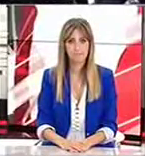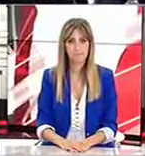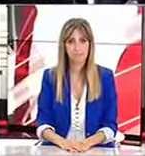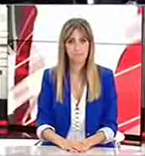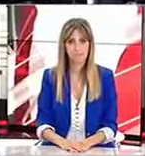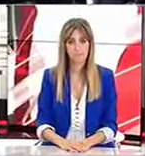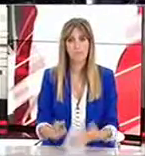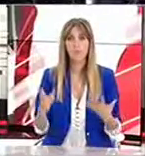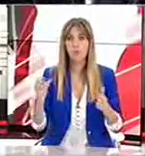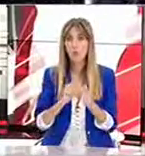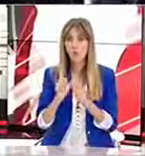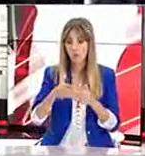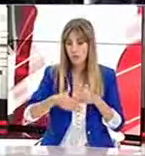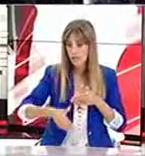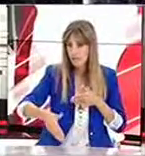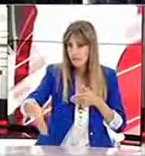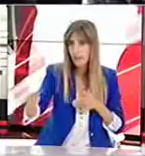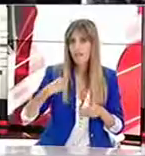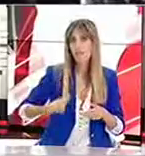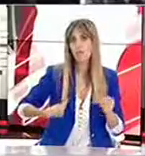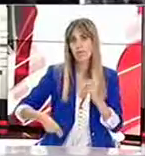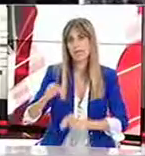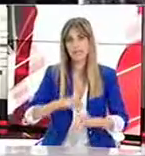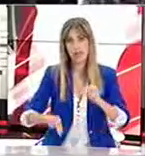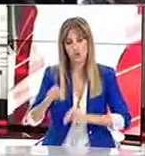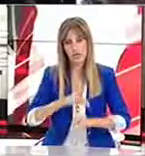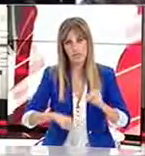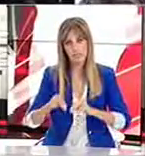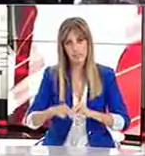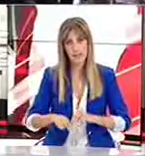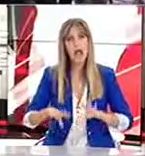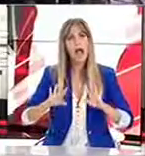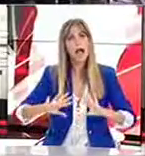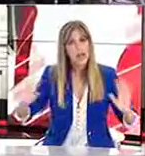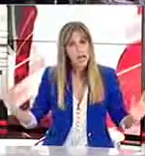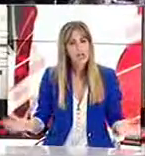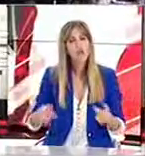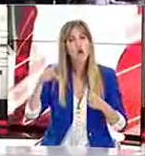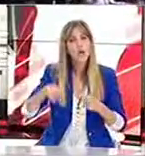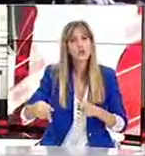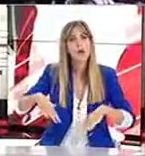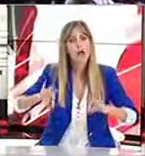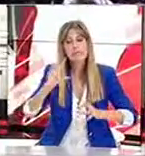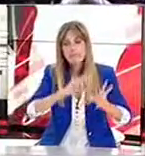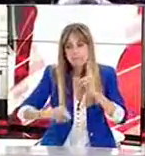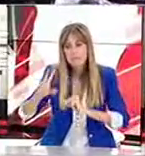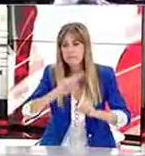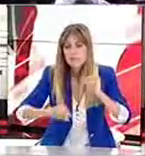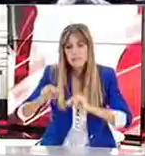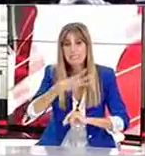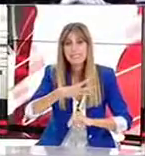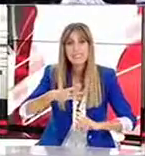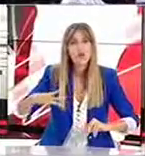αυτοδιοικητικές εκλογές, ωστόσο είναι ήδη σε εξέλιξη σενάρια και ζυμώσεις για τα πρόσωπα που θα επιλέξει ο ΣΥΡΙΖΑ για